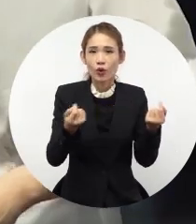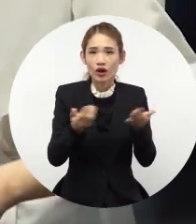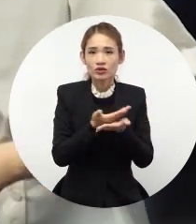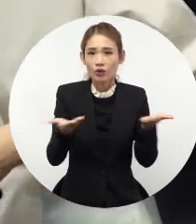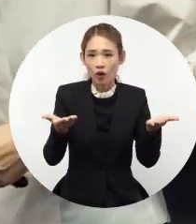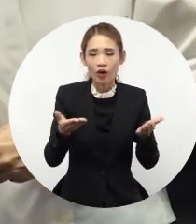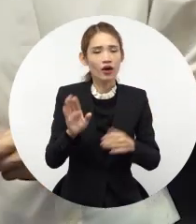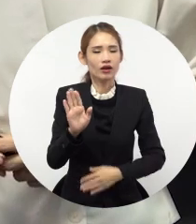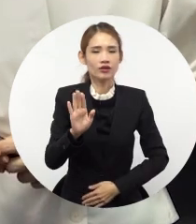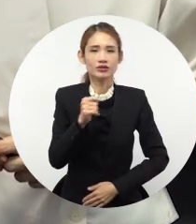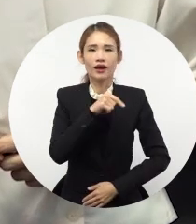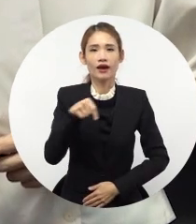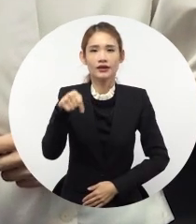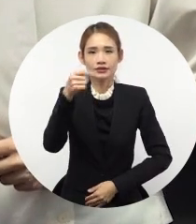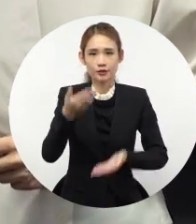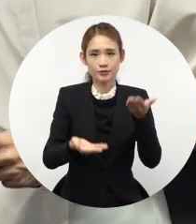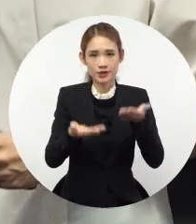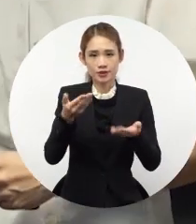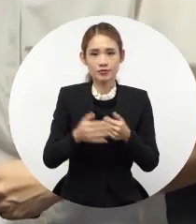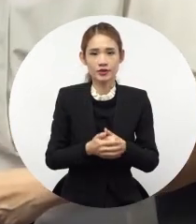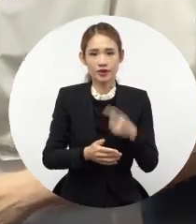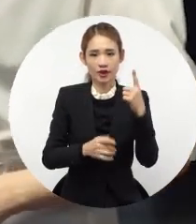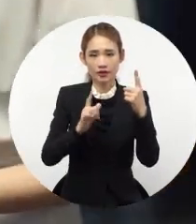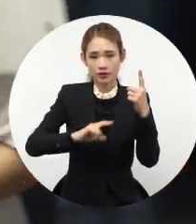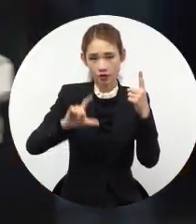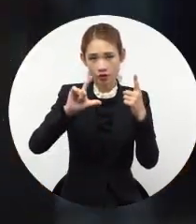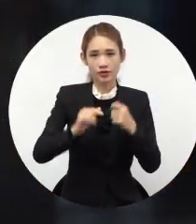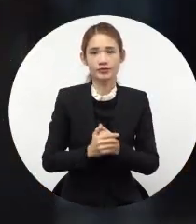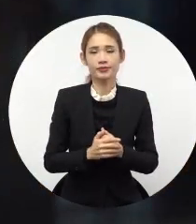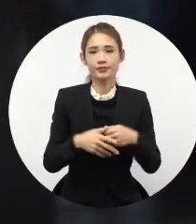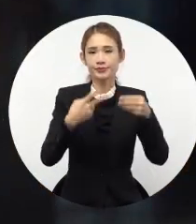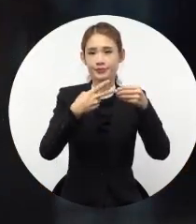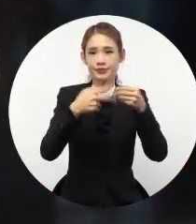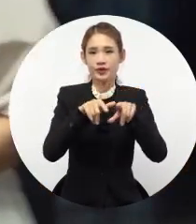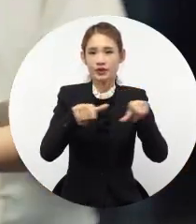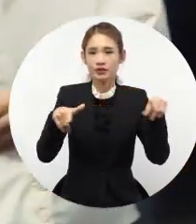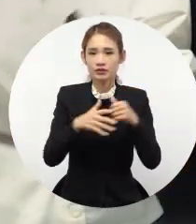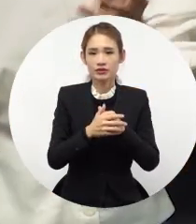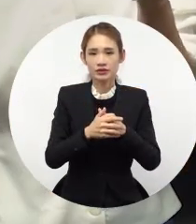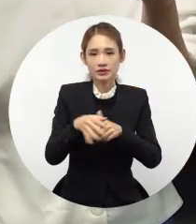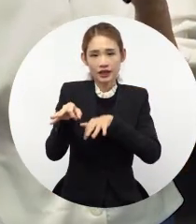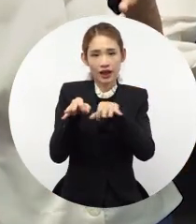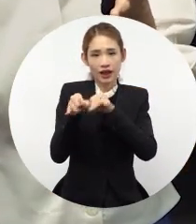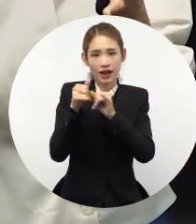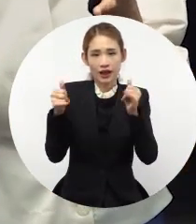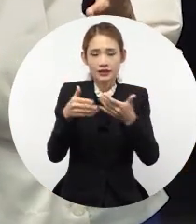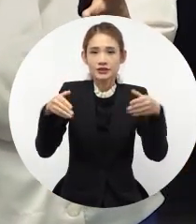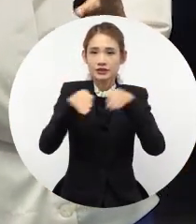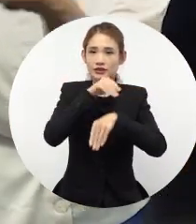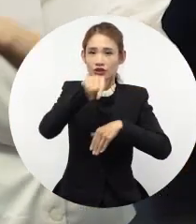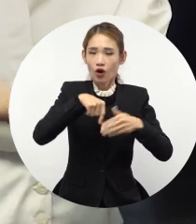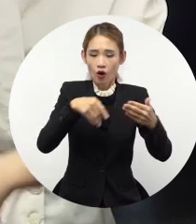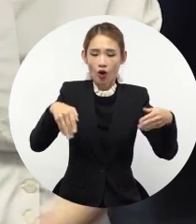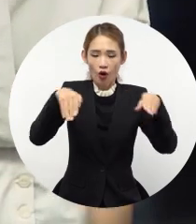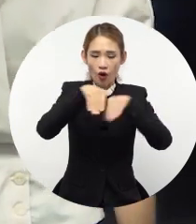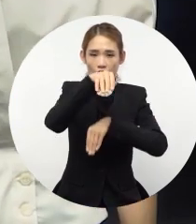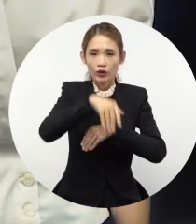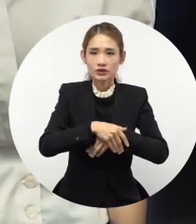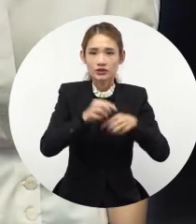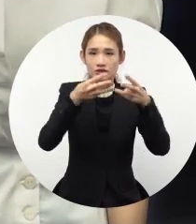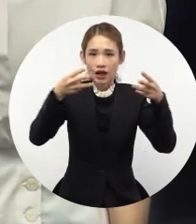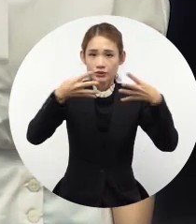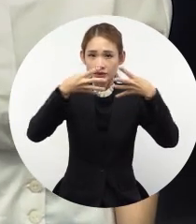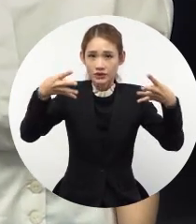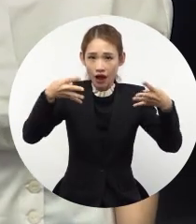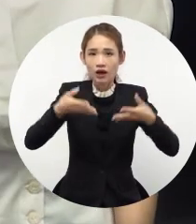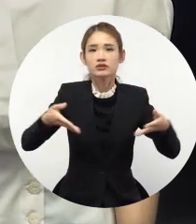채점한다. 간접차별에 해당합니다. 하나만 더 볼게요. 2번째, 일반적인 상가 시설이 들어있는 건물이에요.